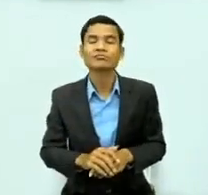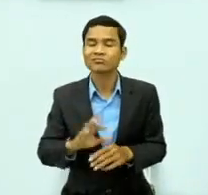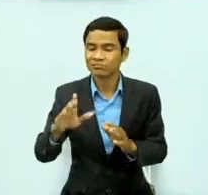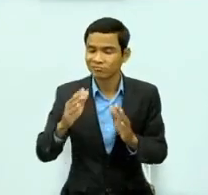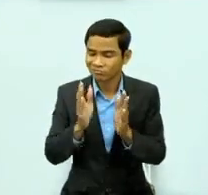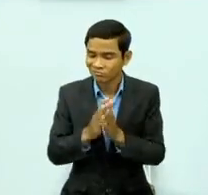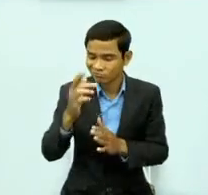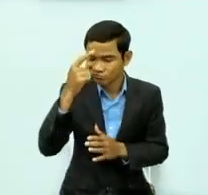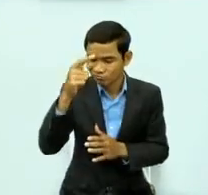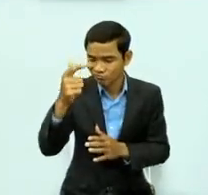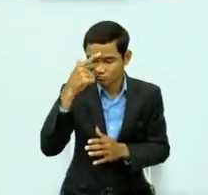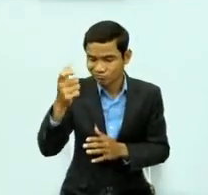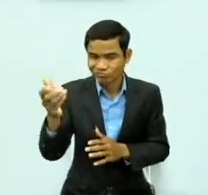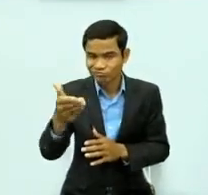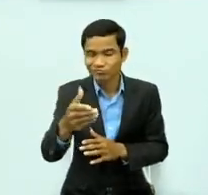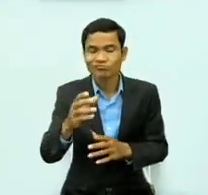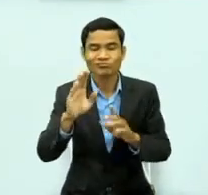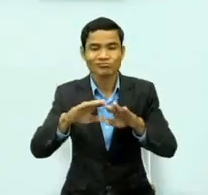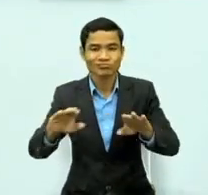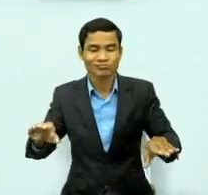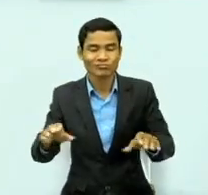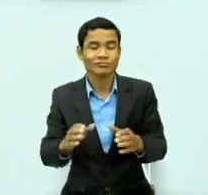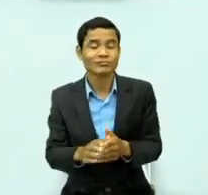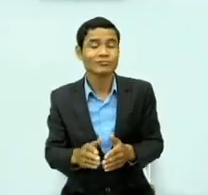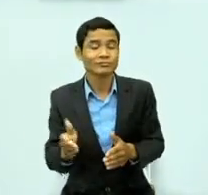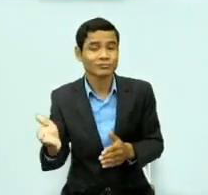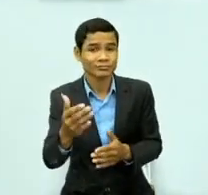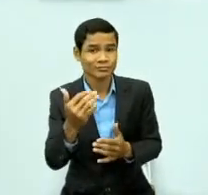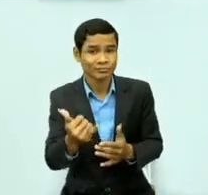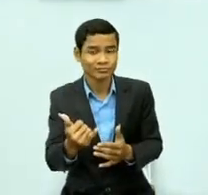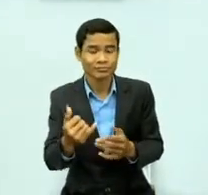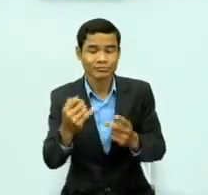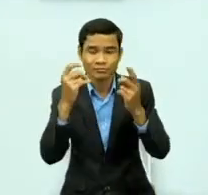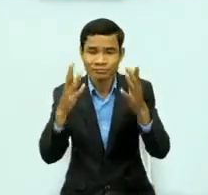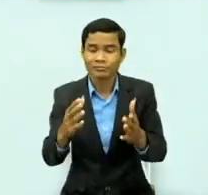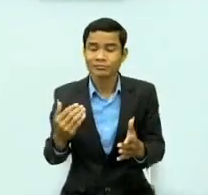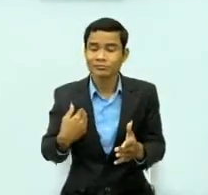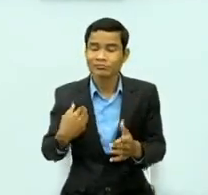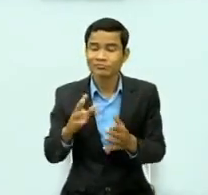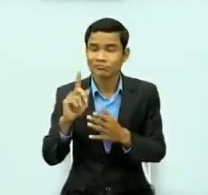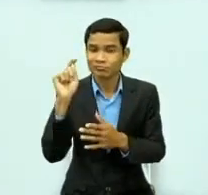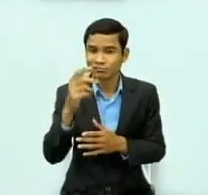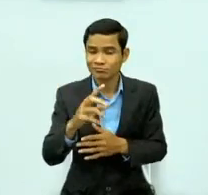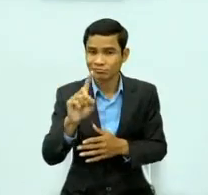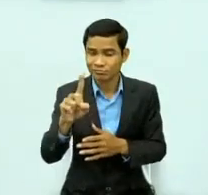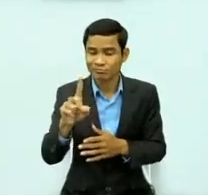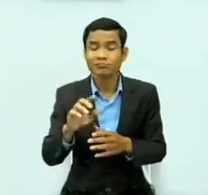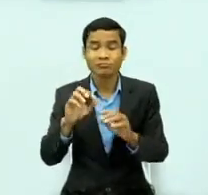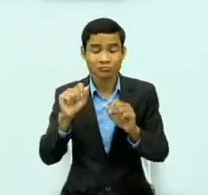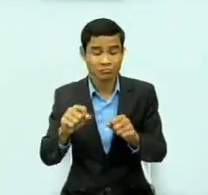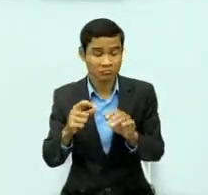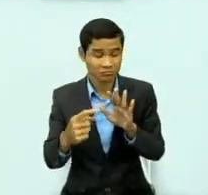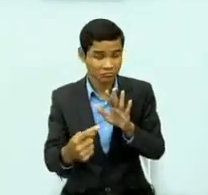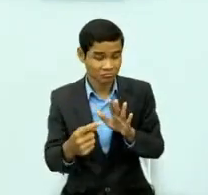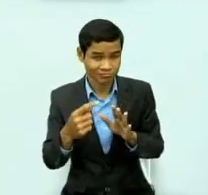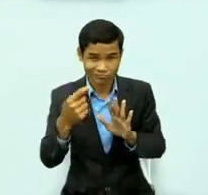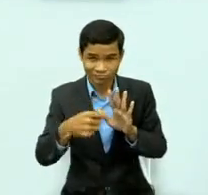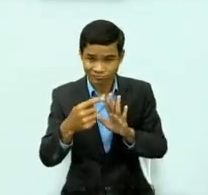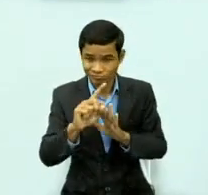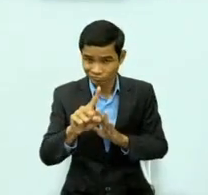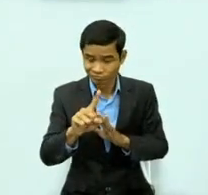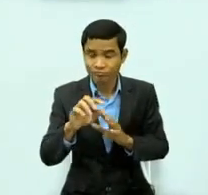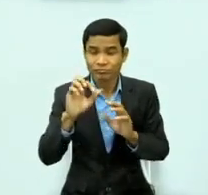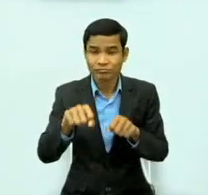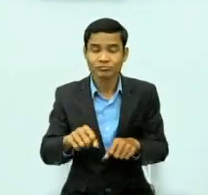រគុណពូកែមែនតើកូនកូនរបស់អ្នកគ្រូចាឥឡូវអ្នកគ្រូនៅសាររូបភាពមួយទៀតហើយនឹងស្រាក់មួយដែរកូនចាប់ផ្ដើម